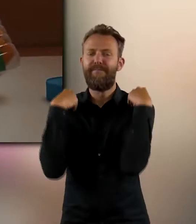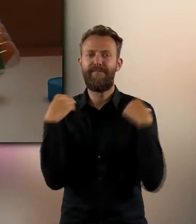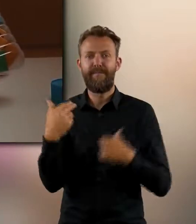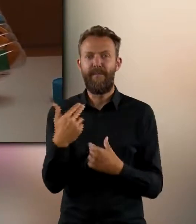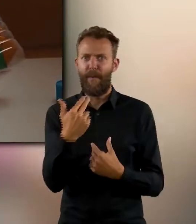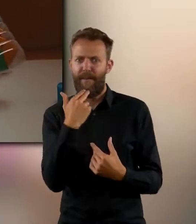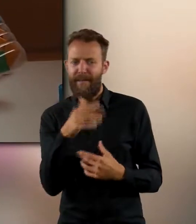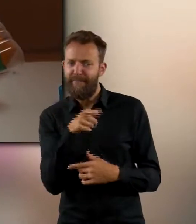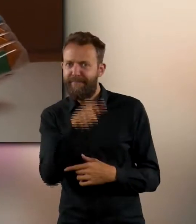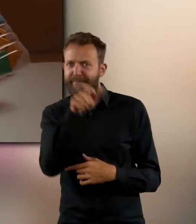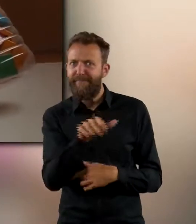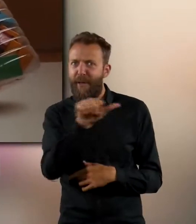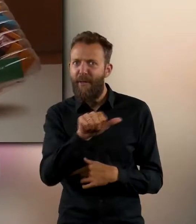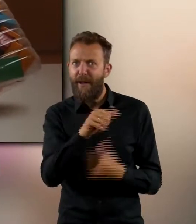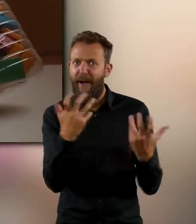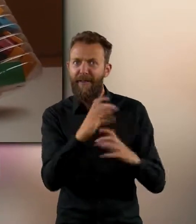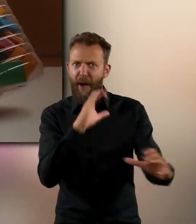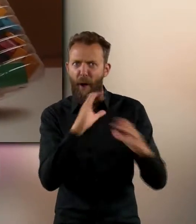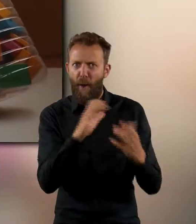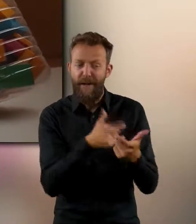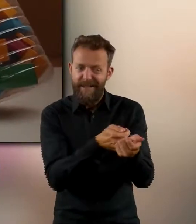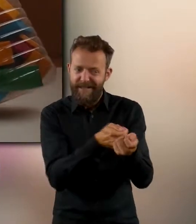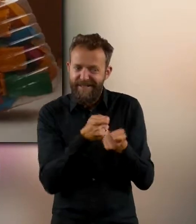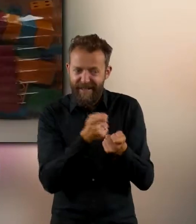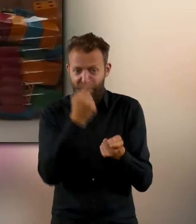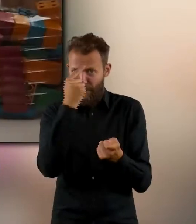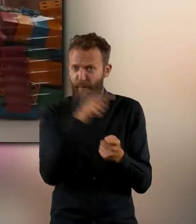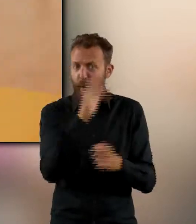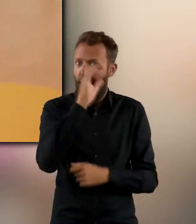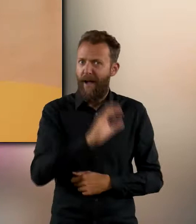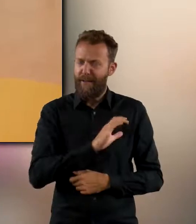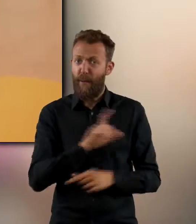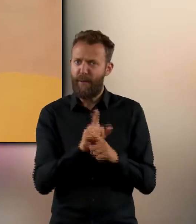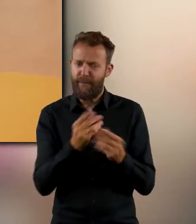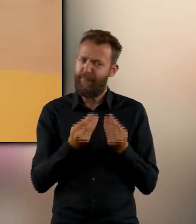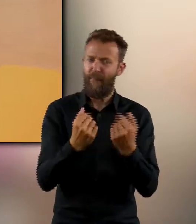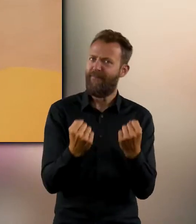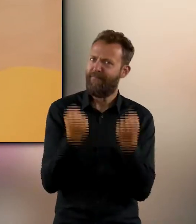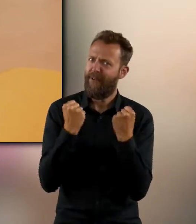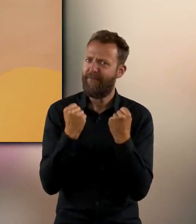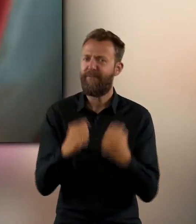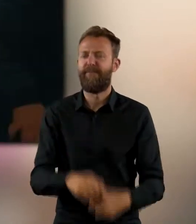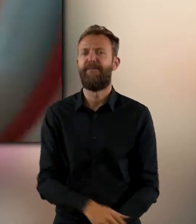utilise le désir de communiquer d'Antonin pour canaliser son attention et lui donner de la force.